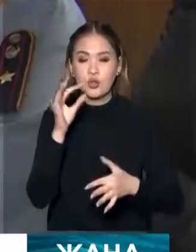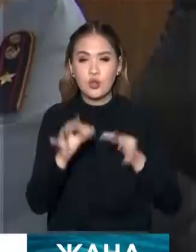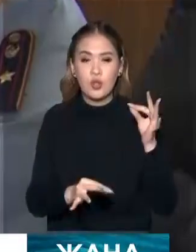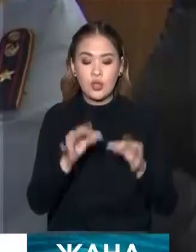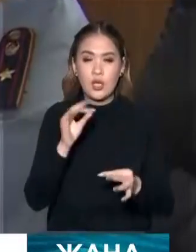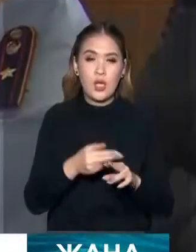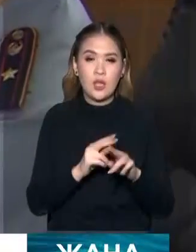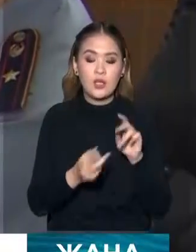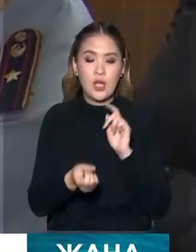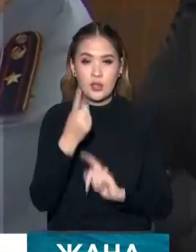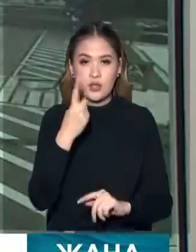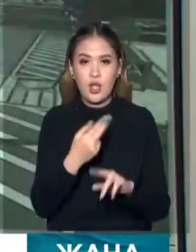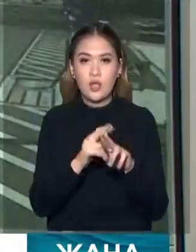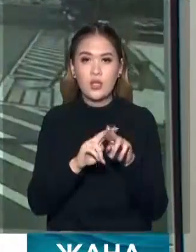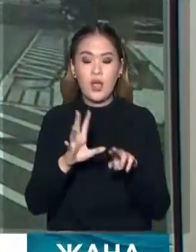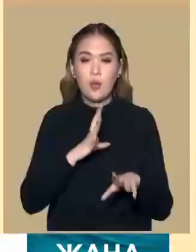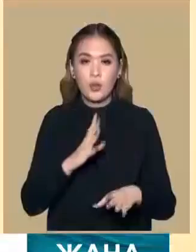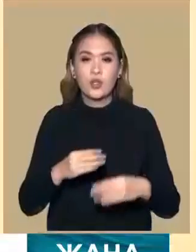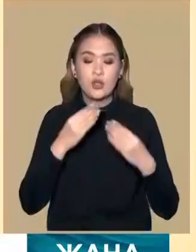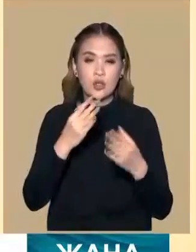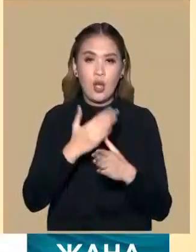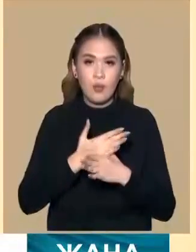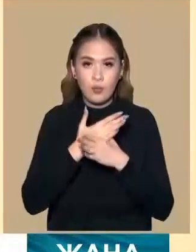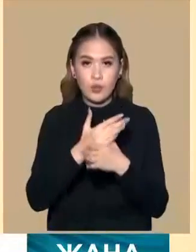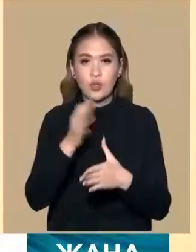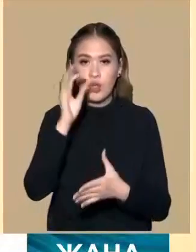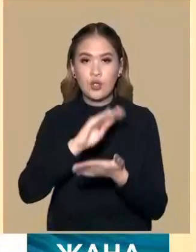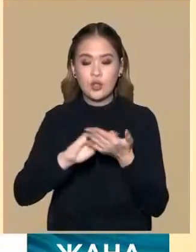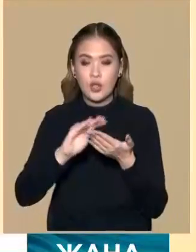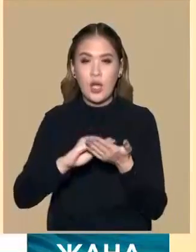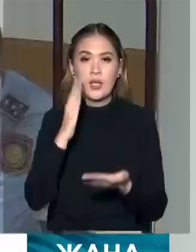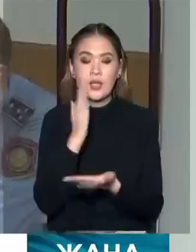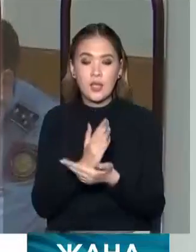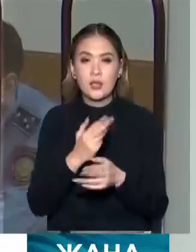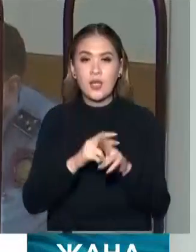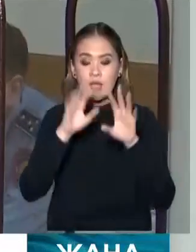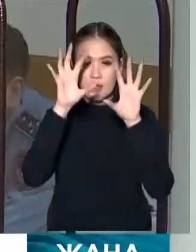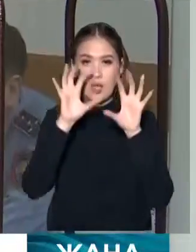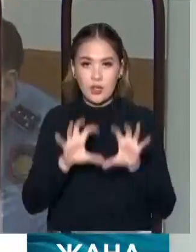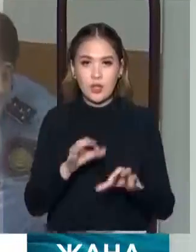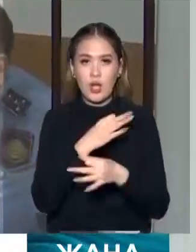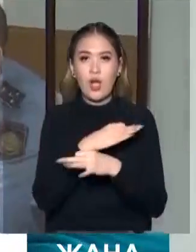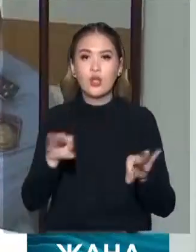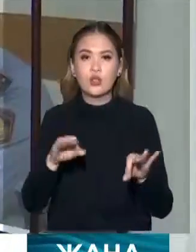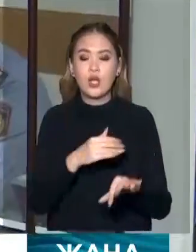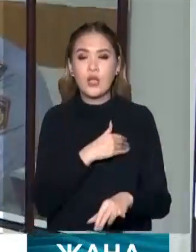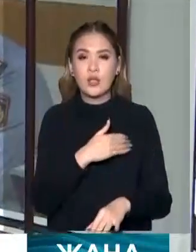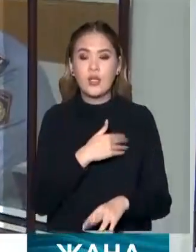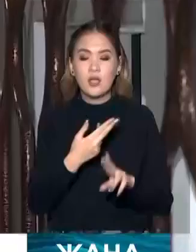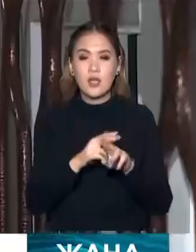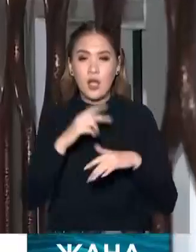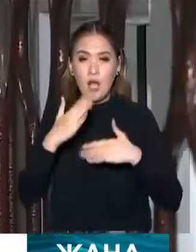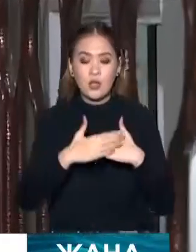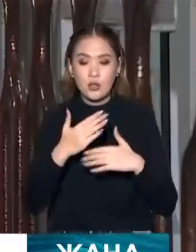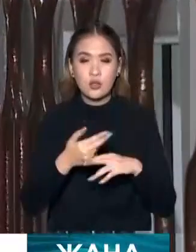туралы анықтамасында рақымшылық шарасы қолданылған деген жазу тұрады. Себебі заңда рақымшылыққа іліну мен ақталып